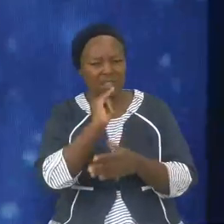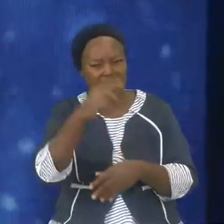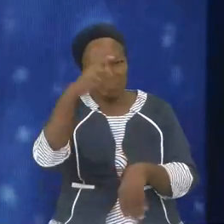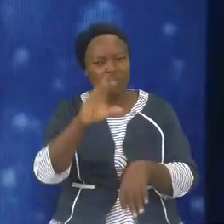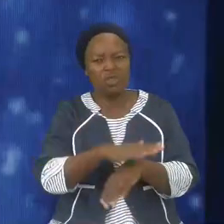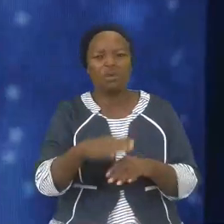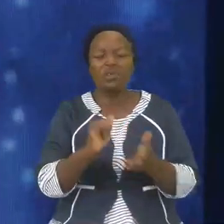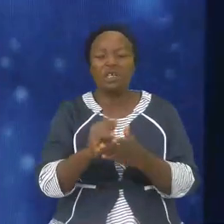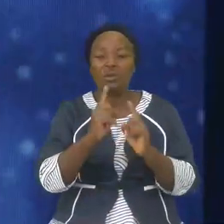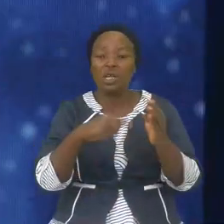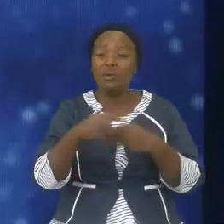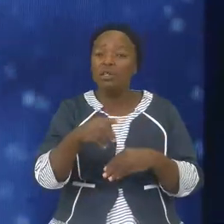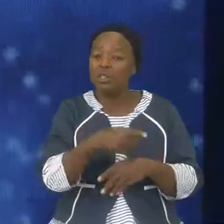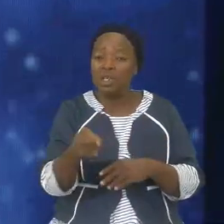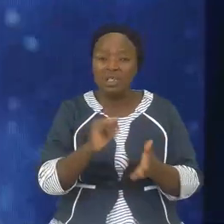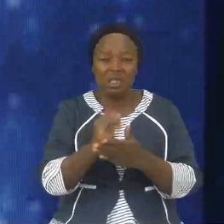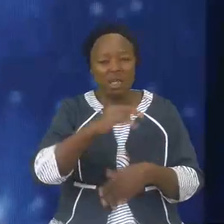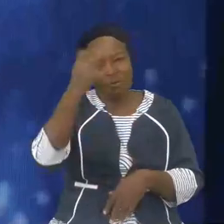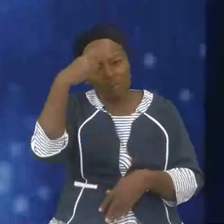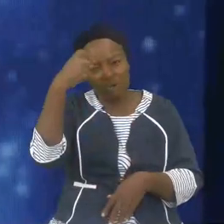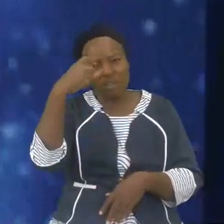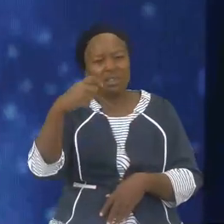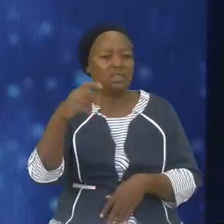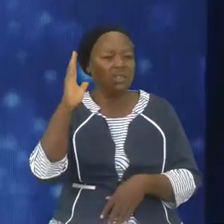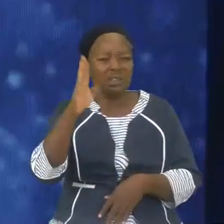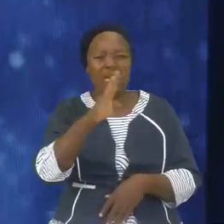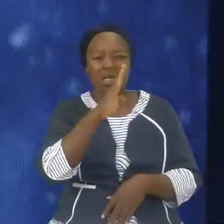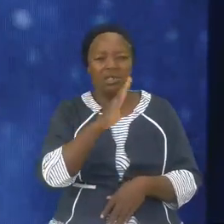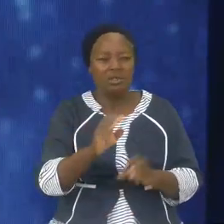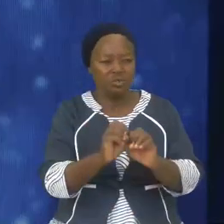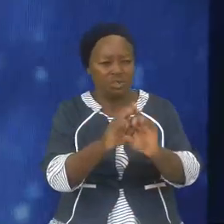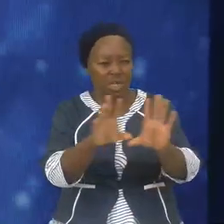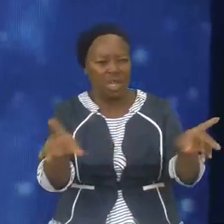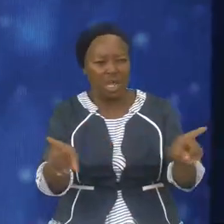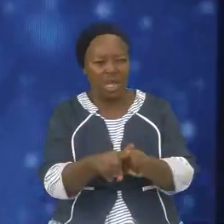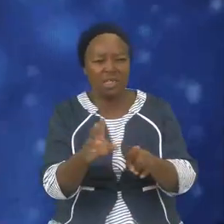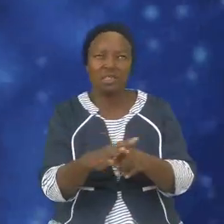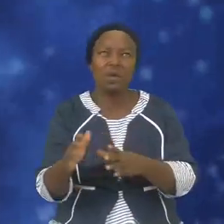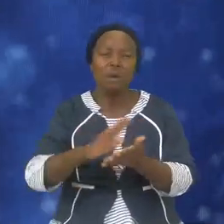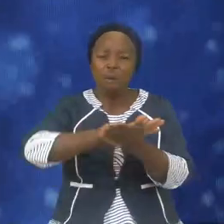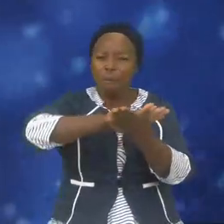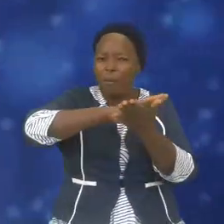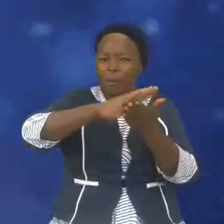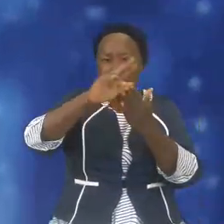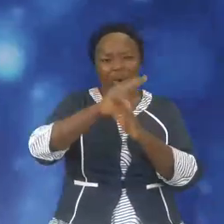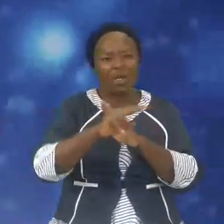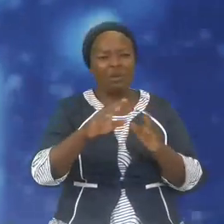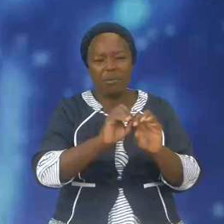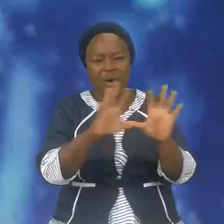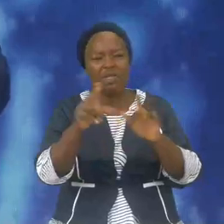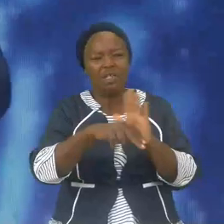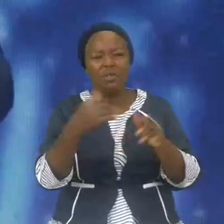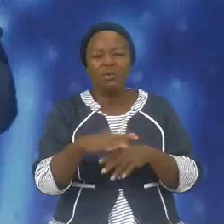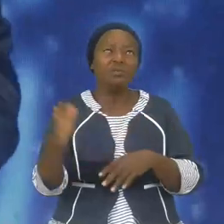C'est la sagesse dont il s'agit ici. Ceux qui auront été intelligents brilleront comme la splendeur du ciel.